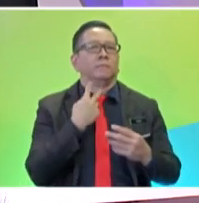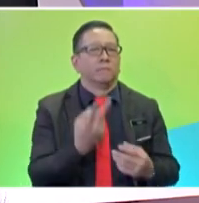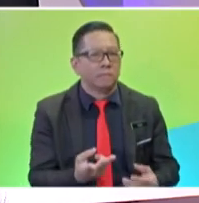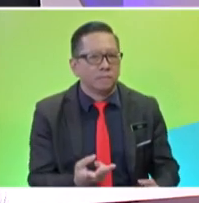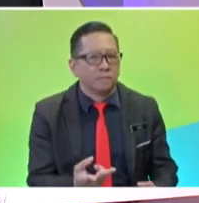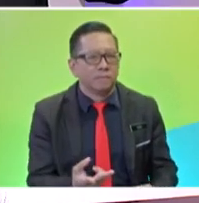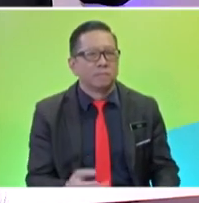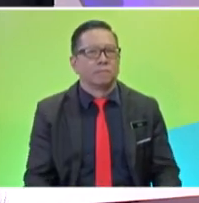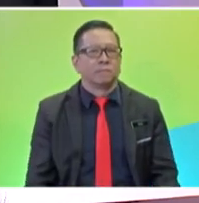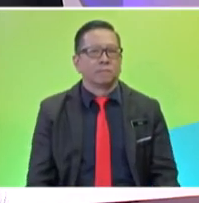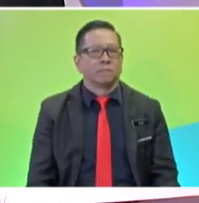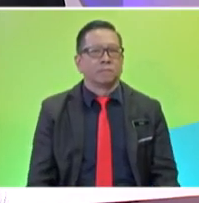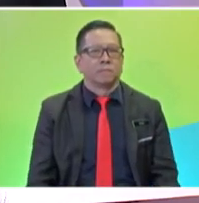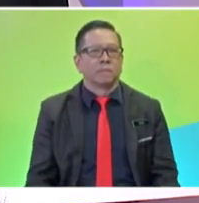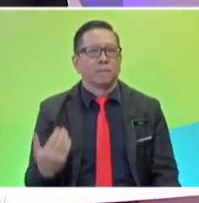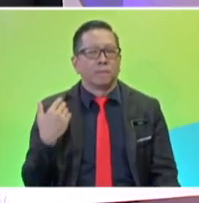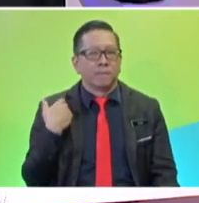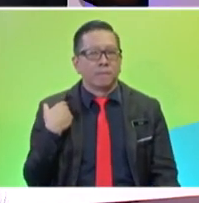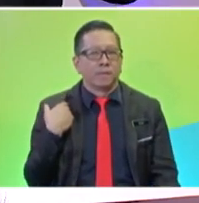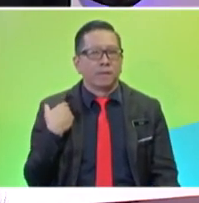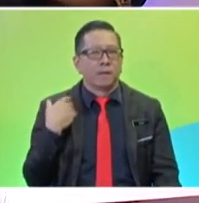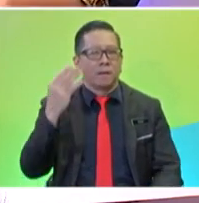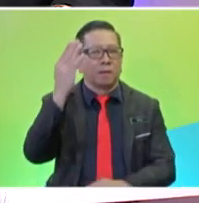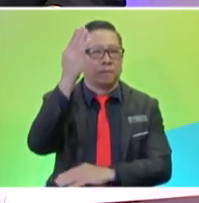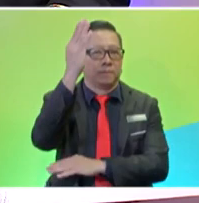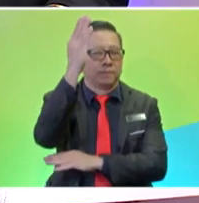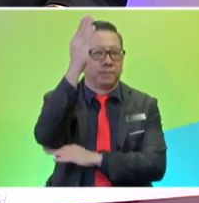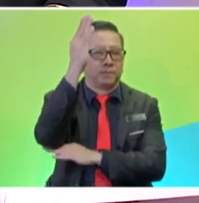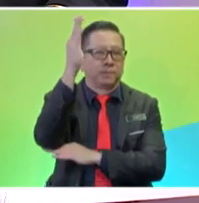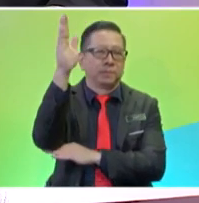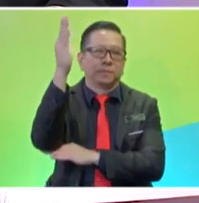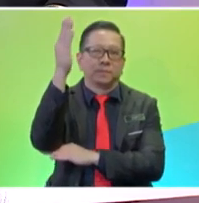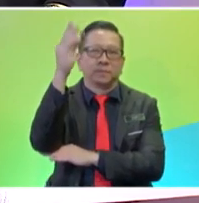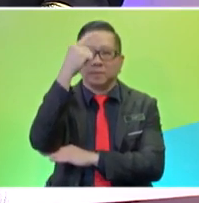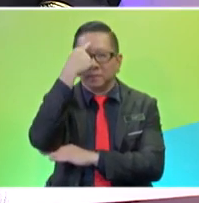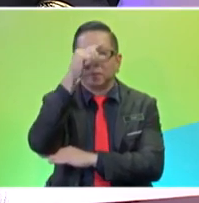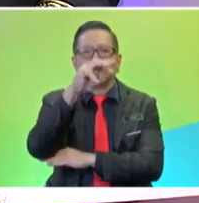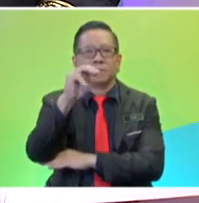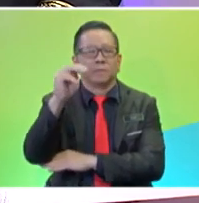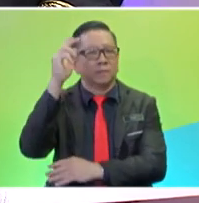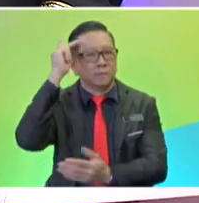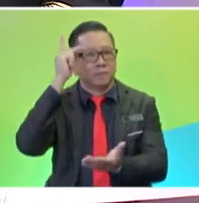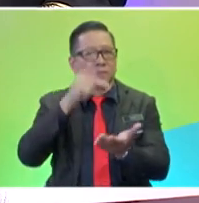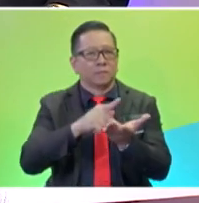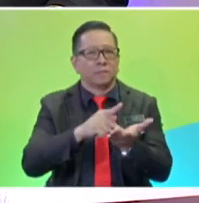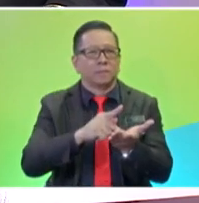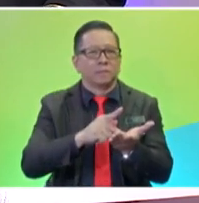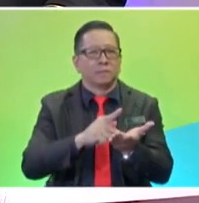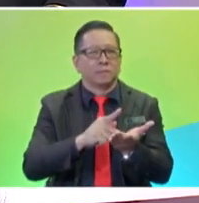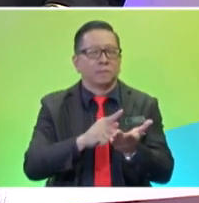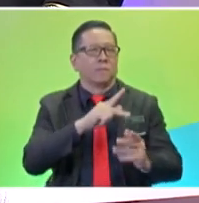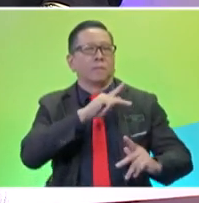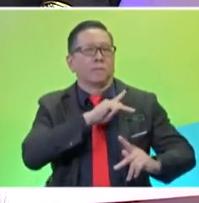Kalau boleh ini kita adakan macam dan sebagainya lah baik bagi anak-anak muda inilah